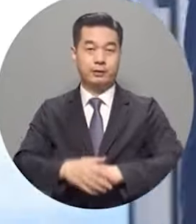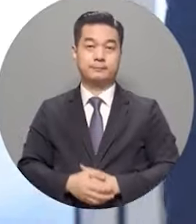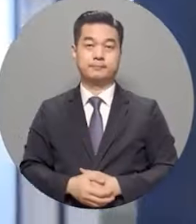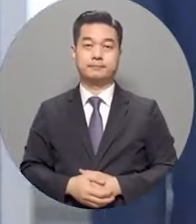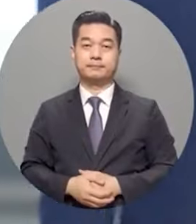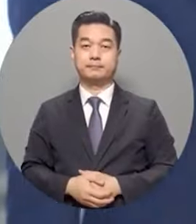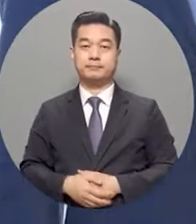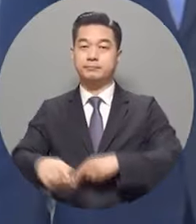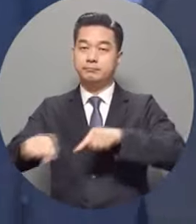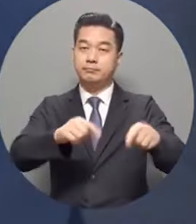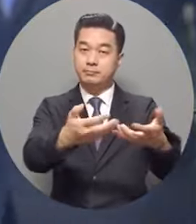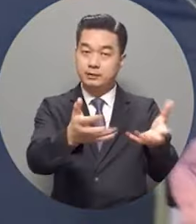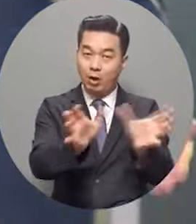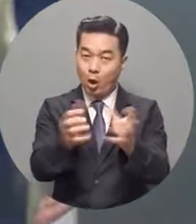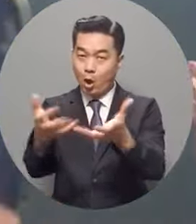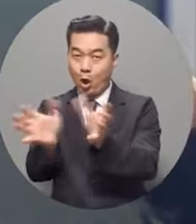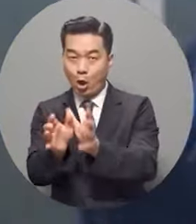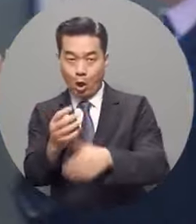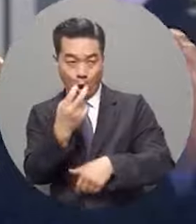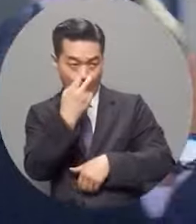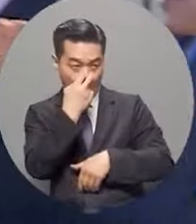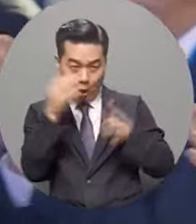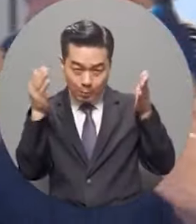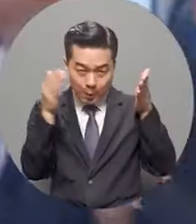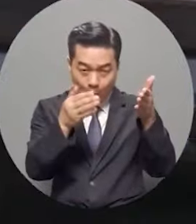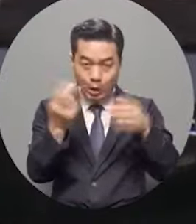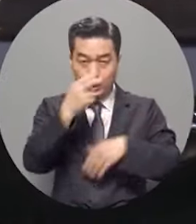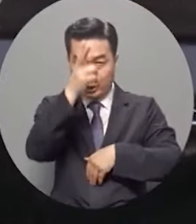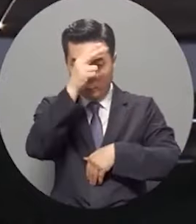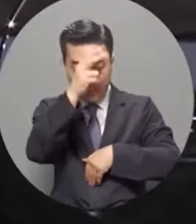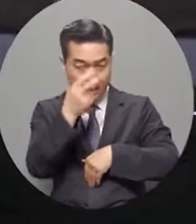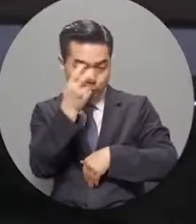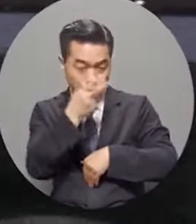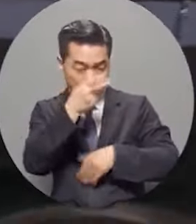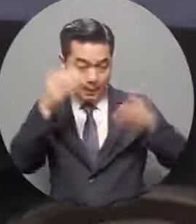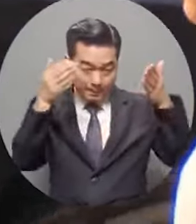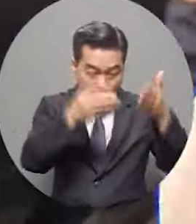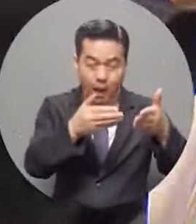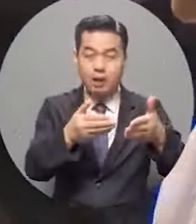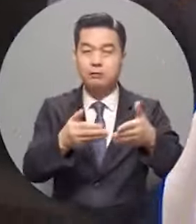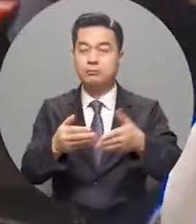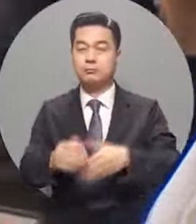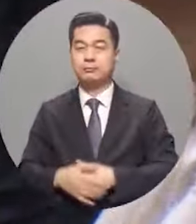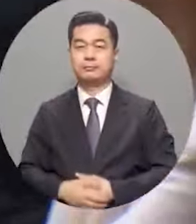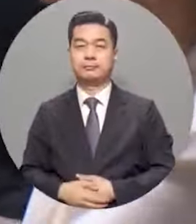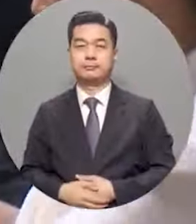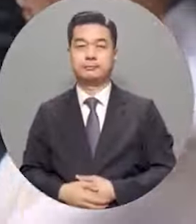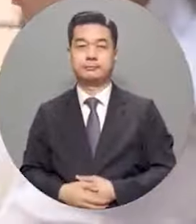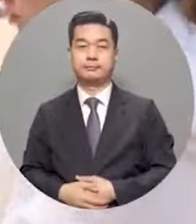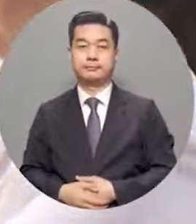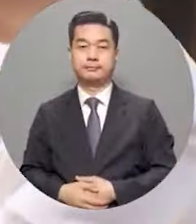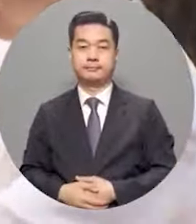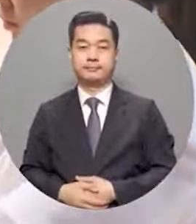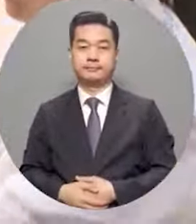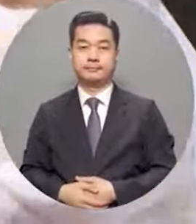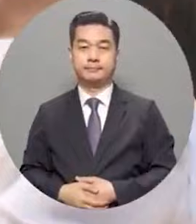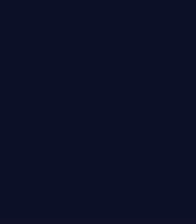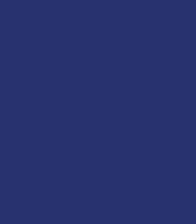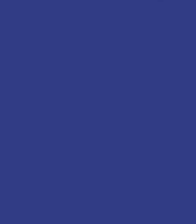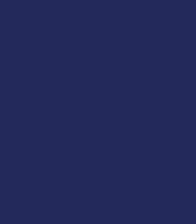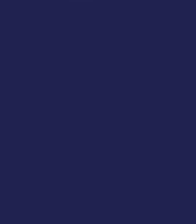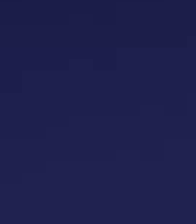당분간 정치권의 눈과 귀가 검찰, 공수처의 수사 상황에 쏠릴 수밖에 없어 보입니다. MBC 뉴스 김정우입니다.